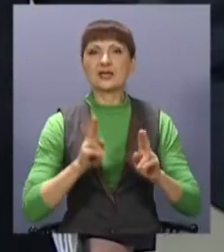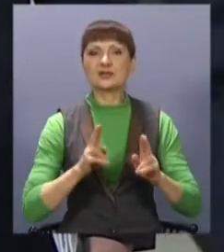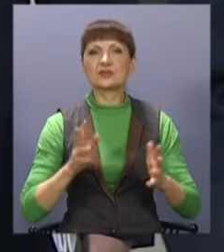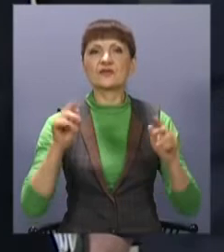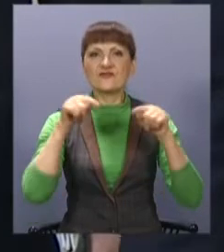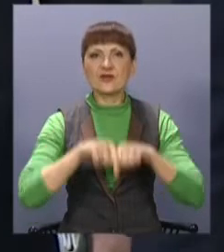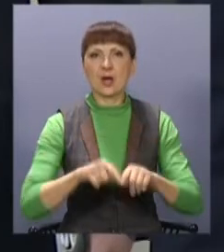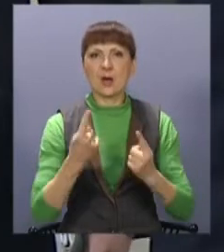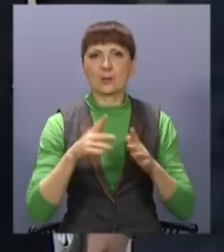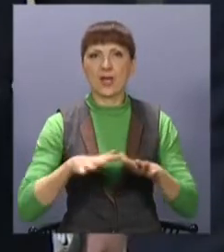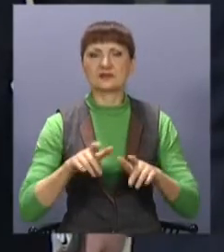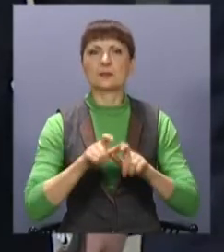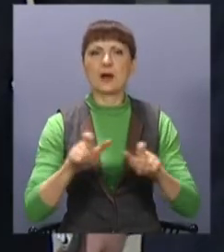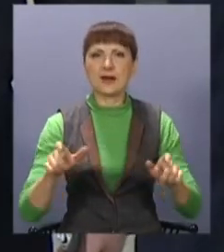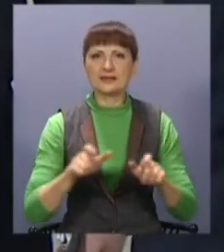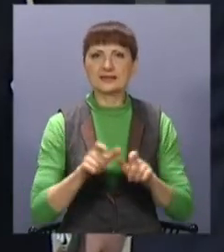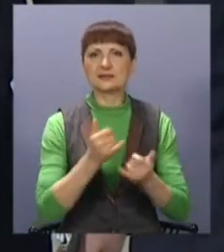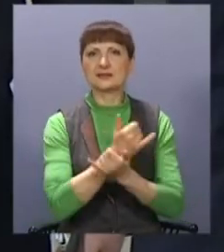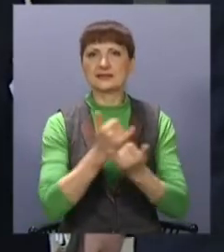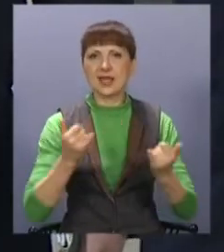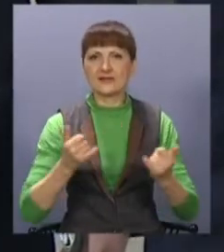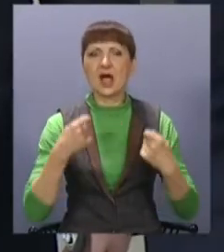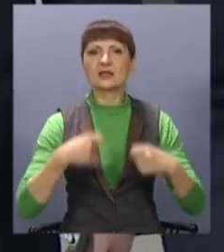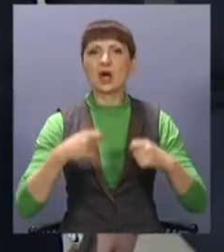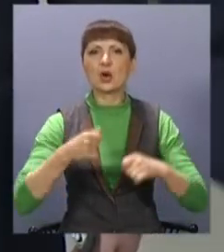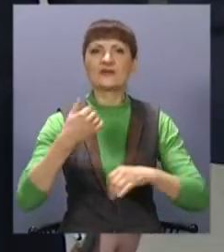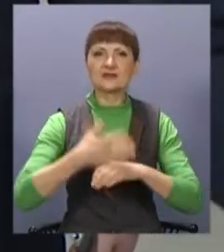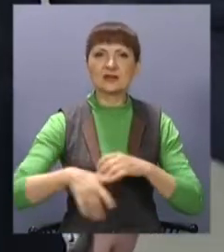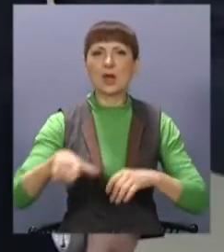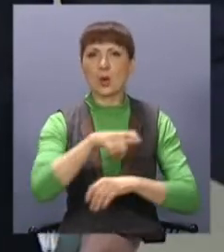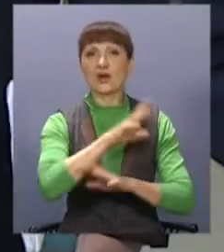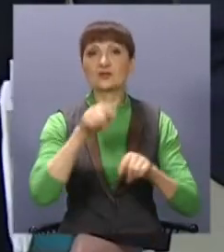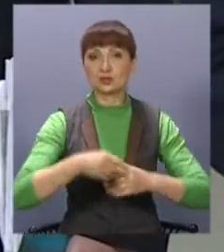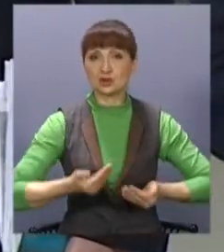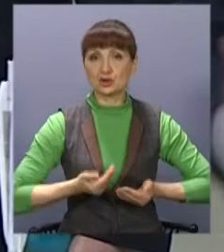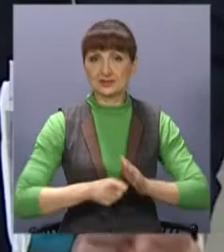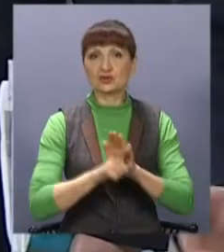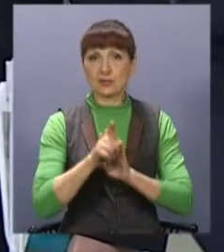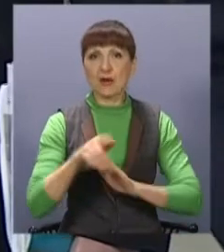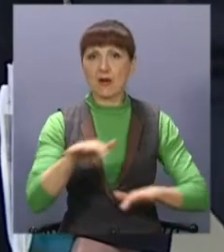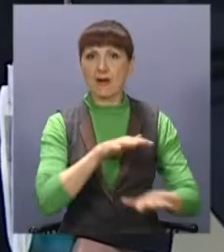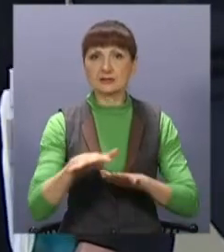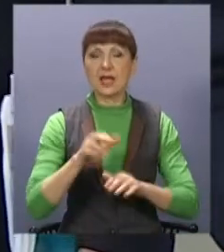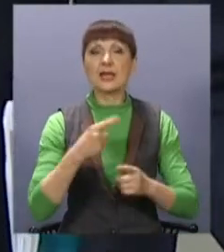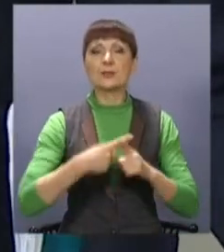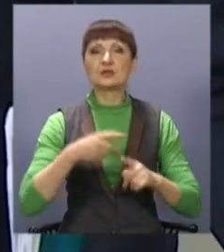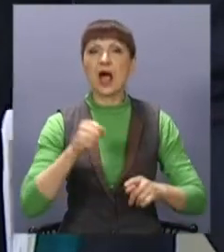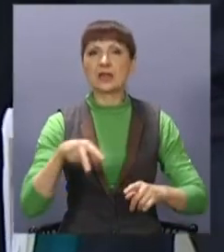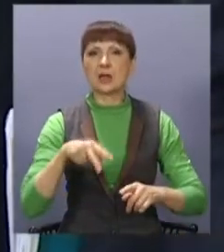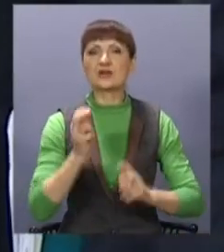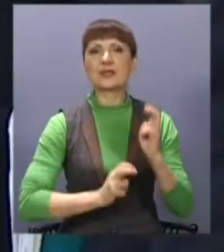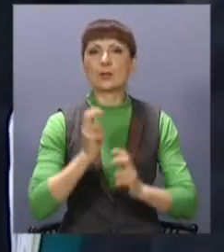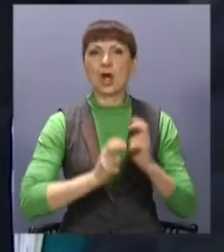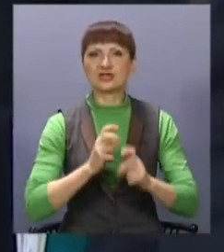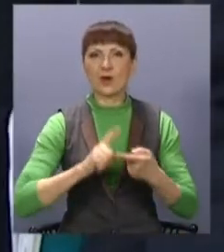полицентричности теперь магазины, сервис, торговые центры, то есть жизнь начинает. И плюс Алатауский – это производство. То